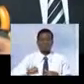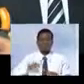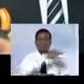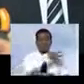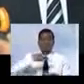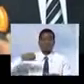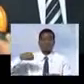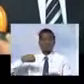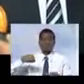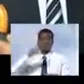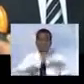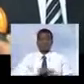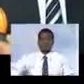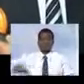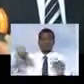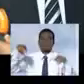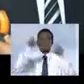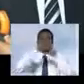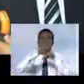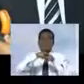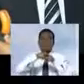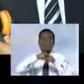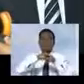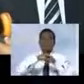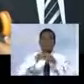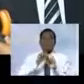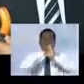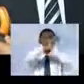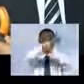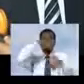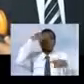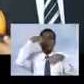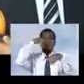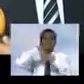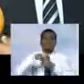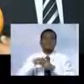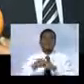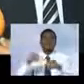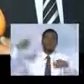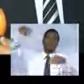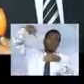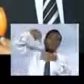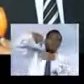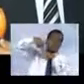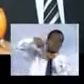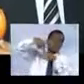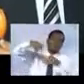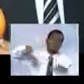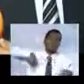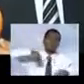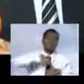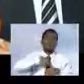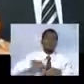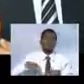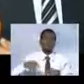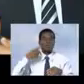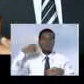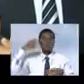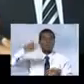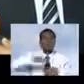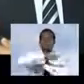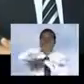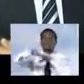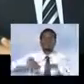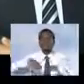et la Russie également investit dans l'exploration pétrolière. Nous verrons tous les chefs d'État de